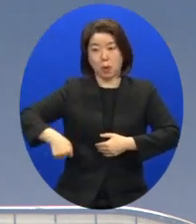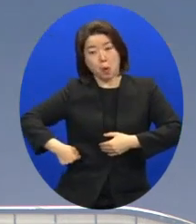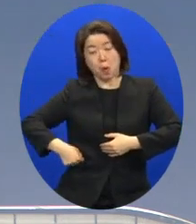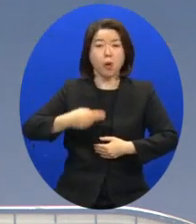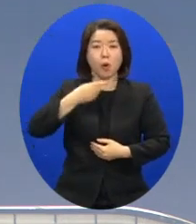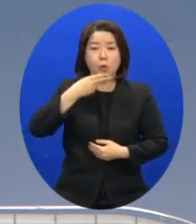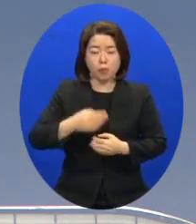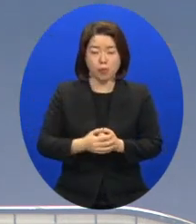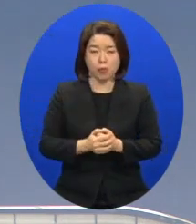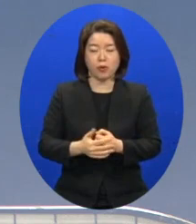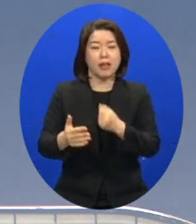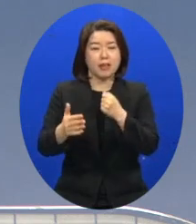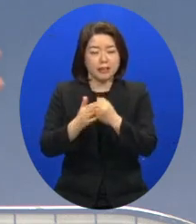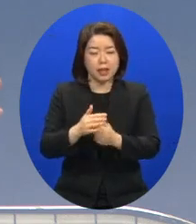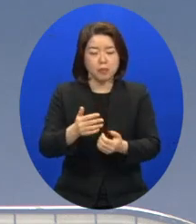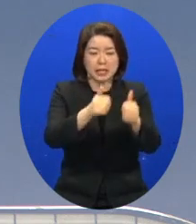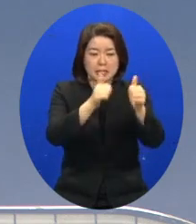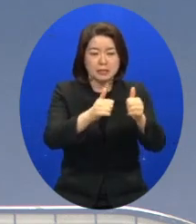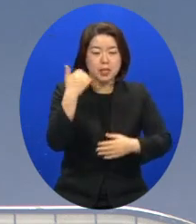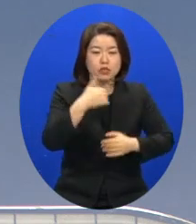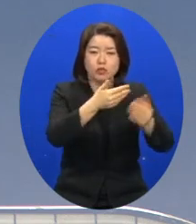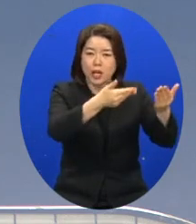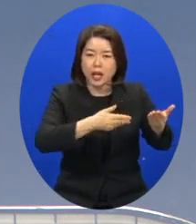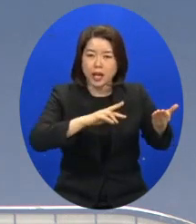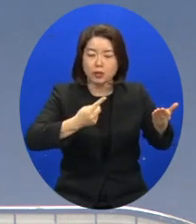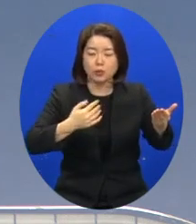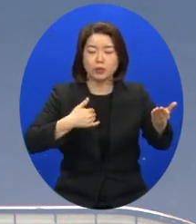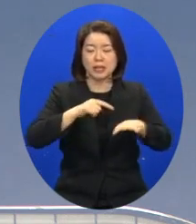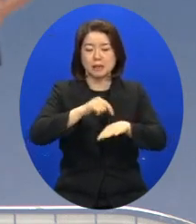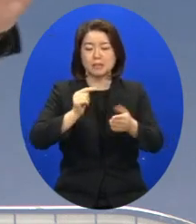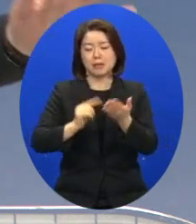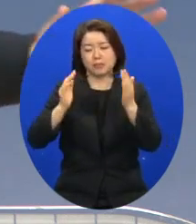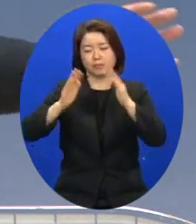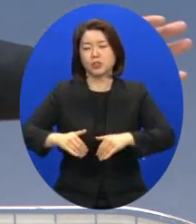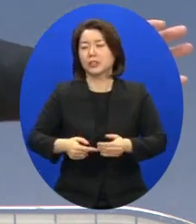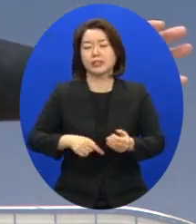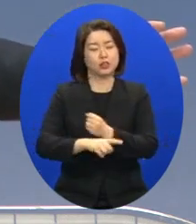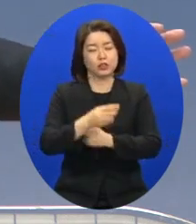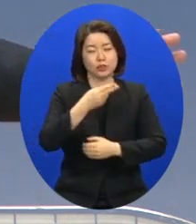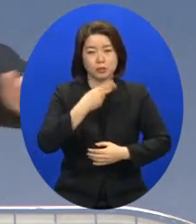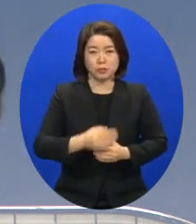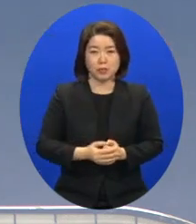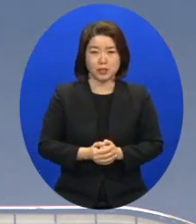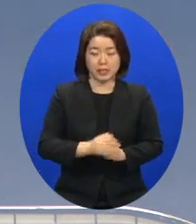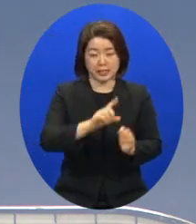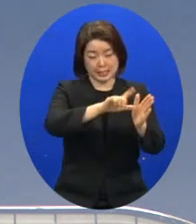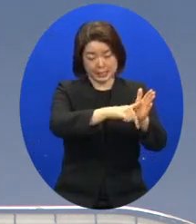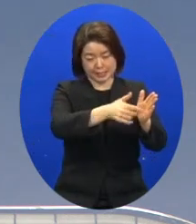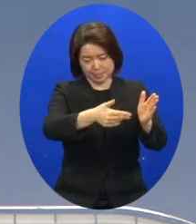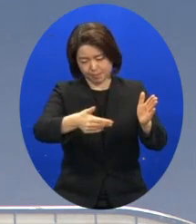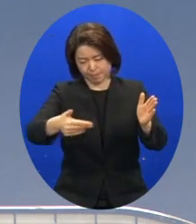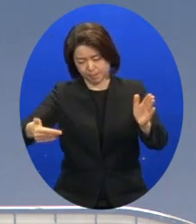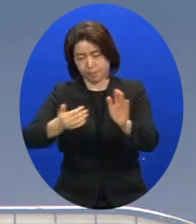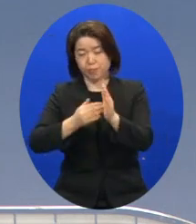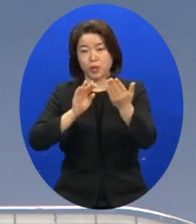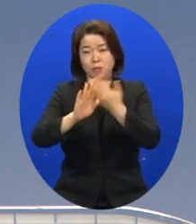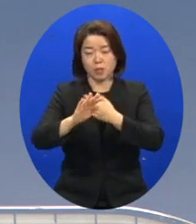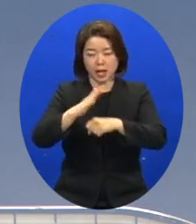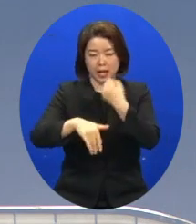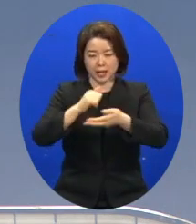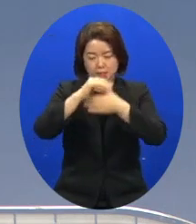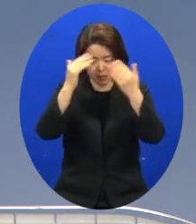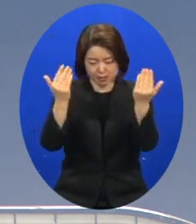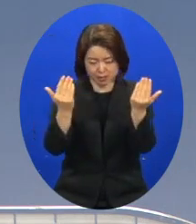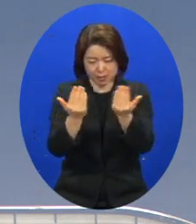누가 해도 무너질 이유가 없습니다 지갑만 지나고 나면 하나님의 다 바로 잡아 주실